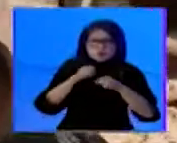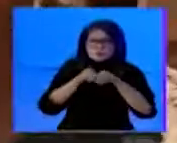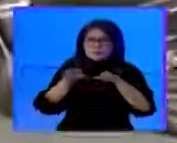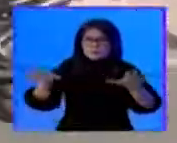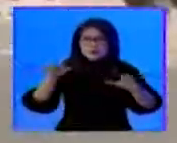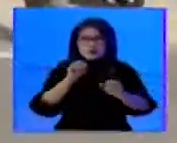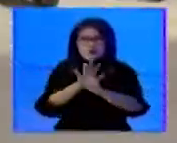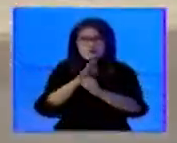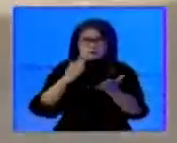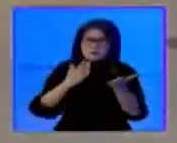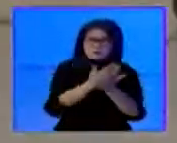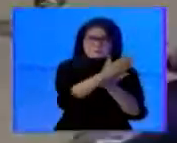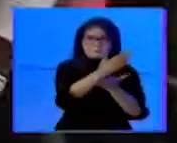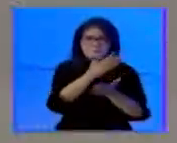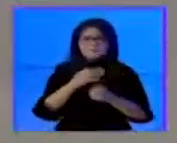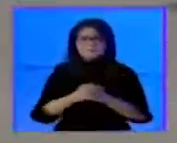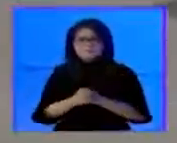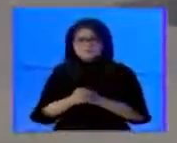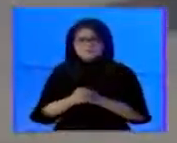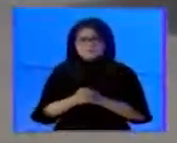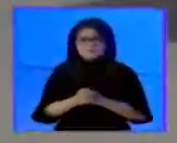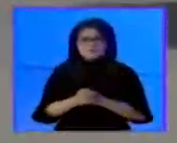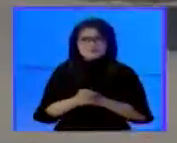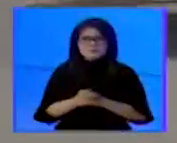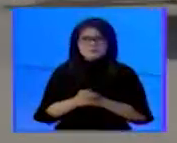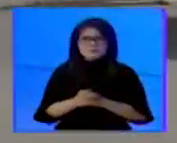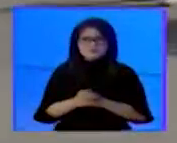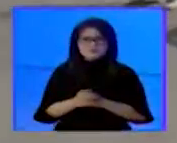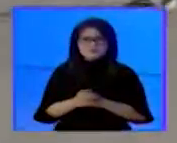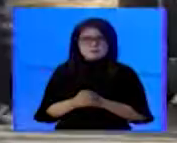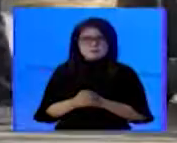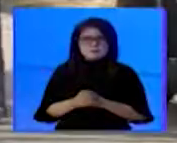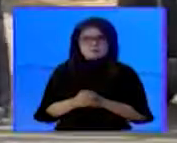COVID-19. Dari Jakarta Pusat, Rani Sanjaya, iNews, melaporkan.